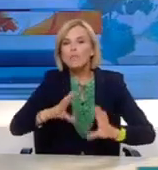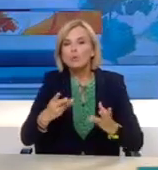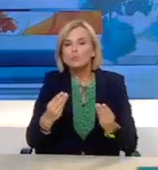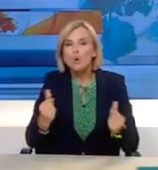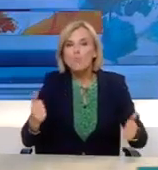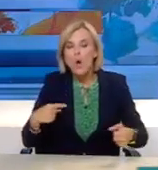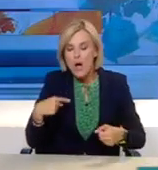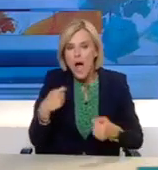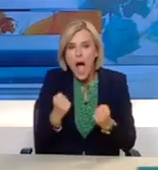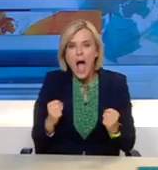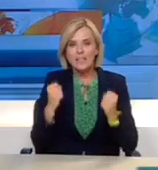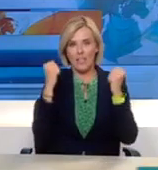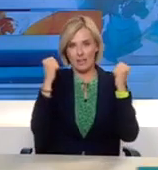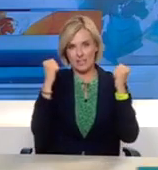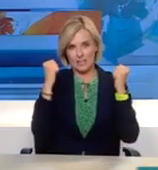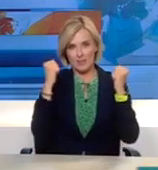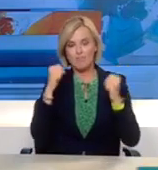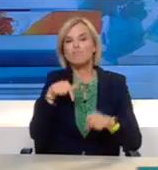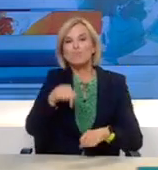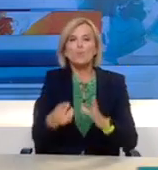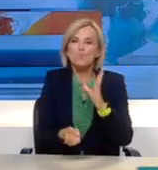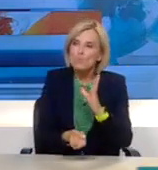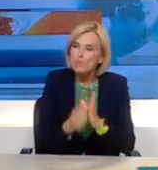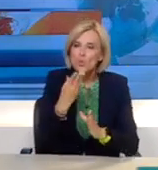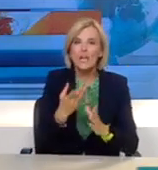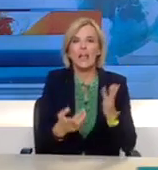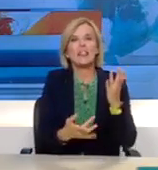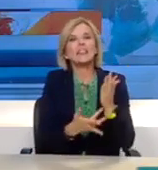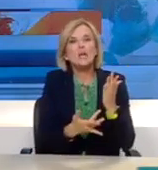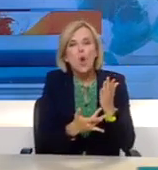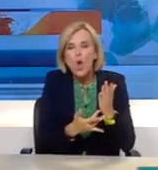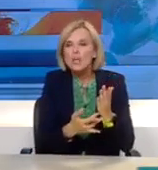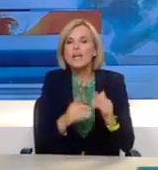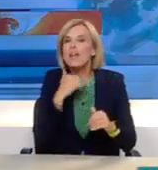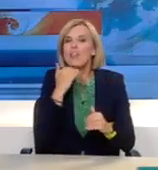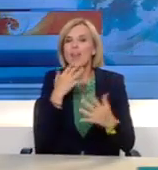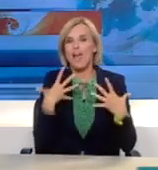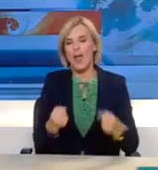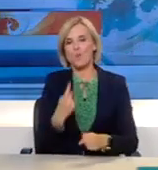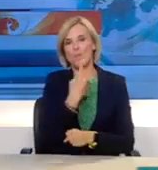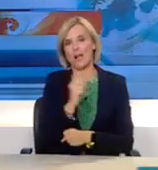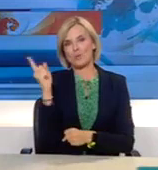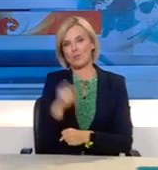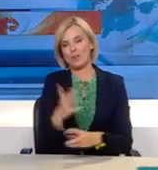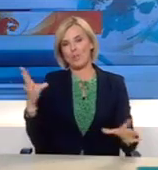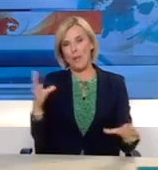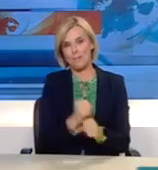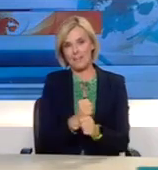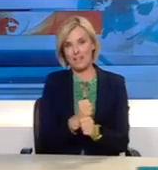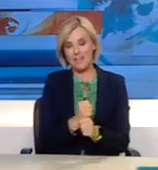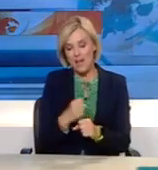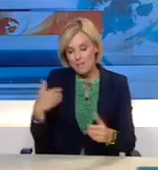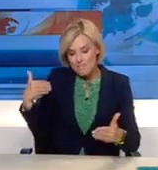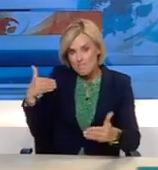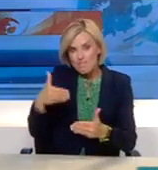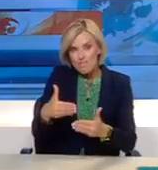Κανένα από αυτά τα σύγχρονα μέσα της φαρμακευτικής επιστήμης δεν εγγυάται την επιτυχία για την ανέβρεση ενός αποτελεσματικού φαρμάκου εντός ενός